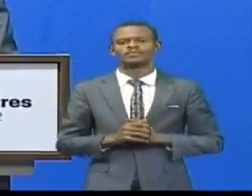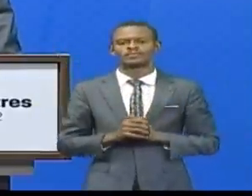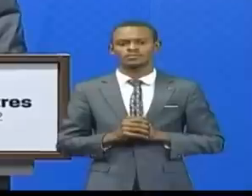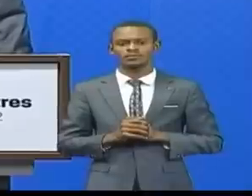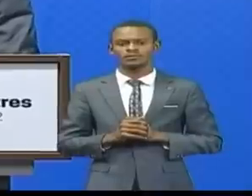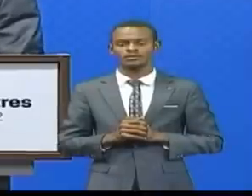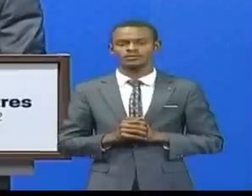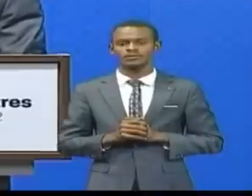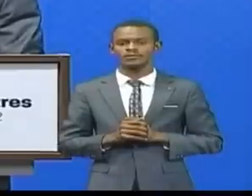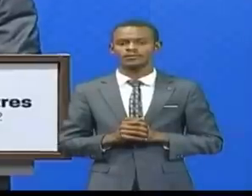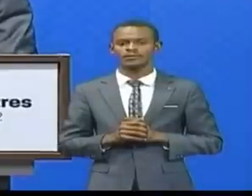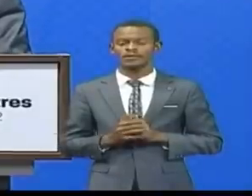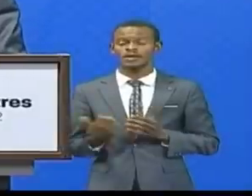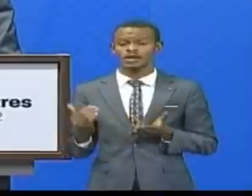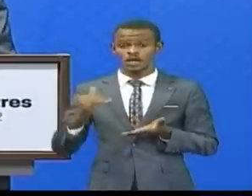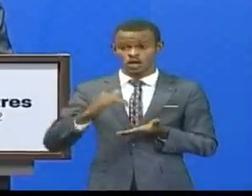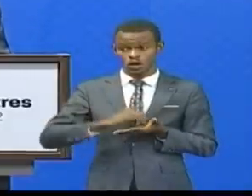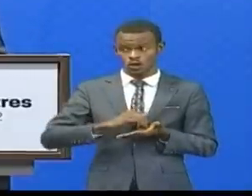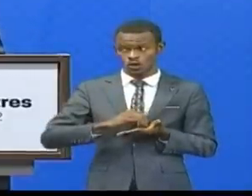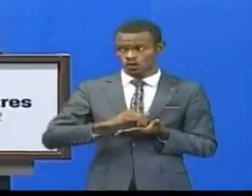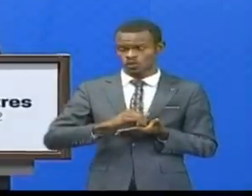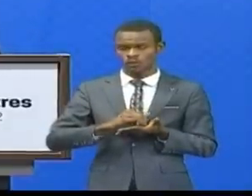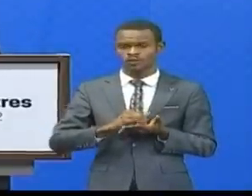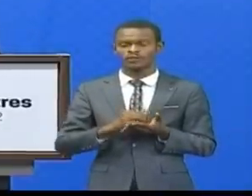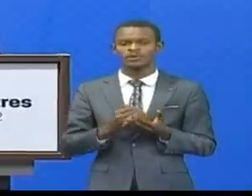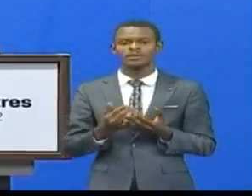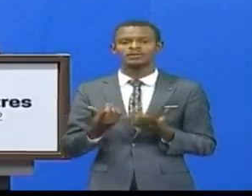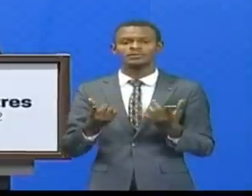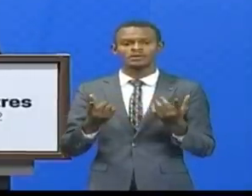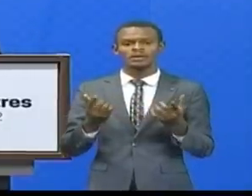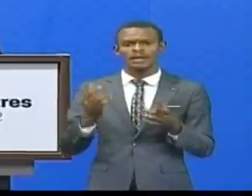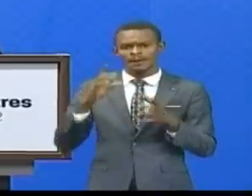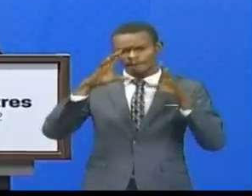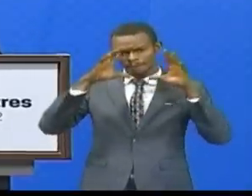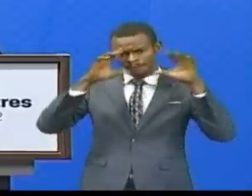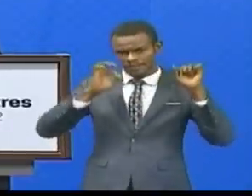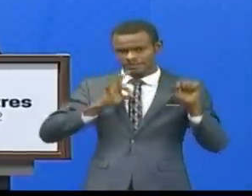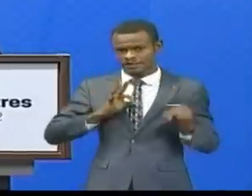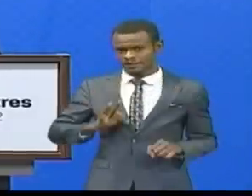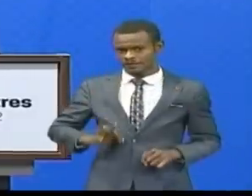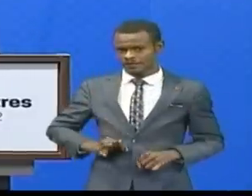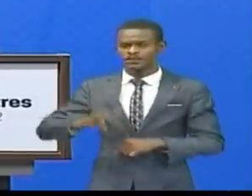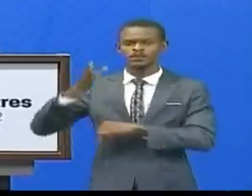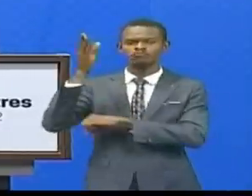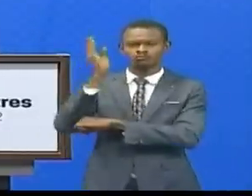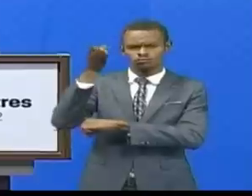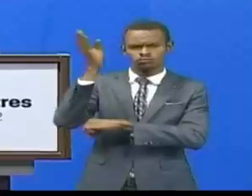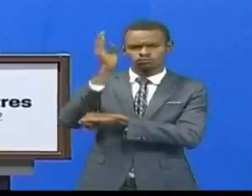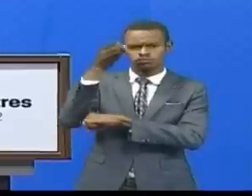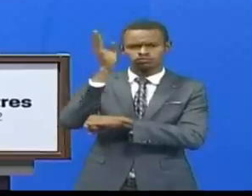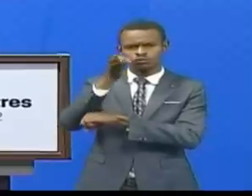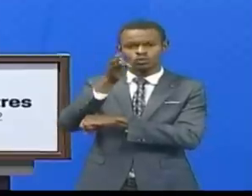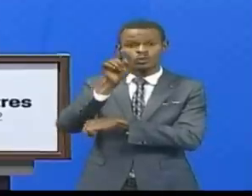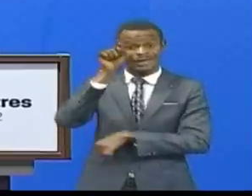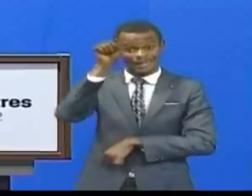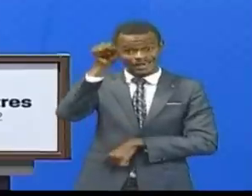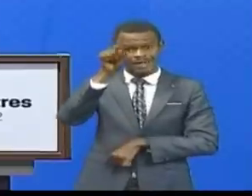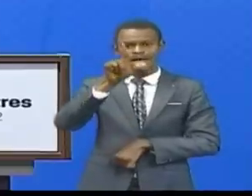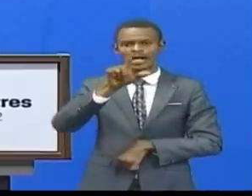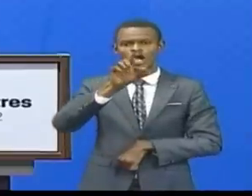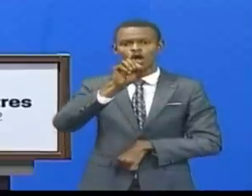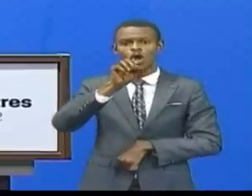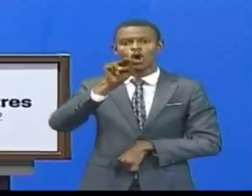En marge de sa participation à ce forum, le président de la République a eu